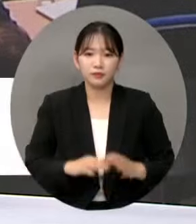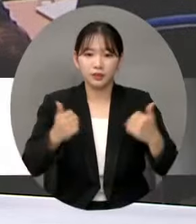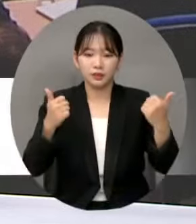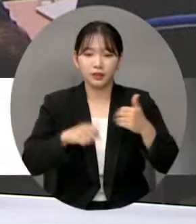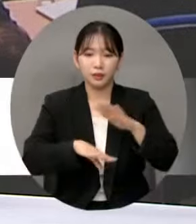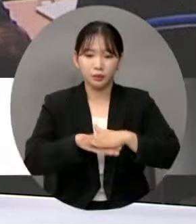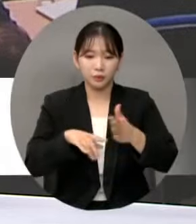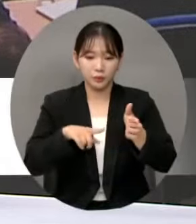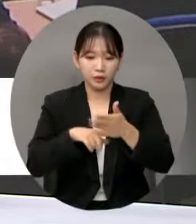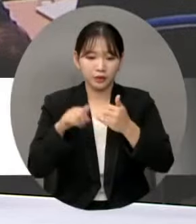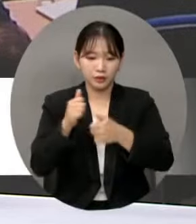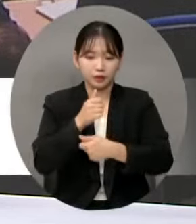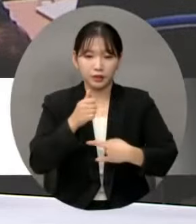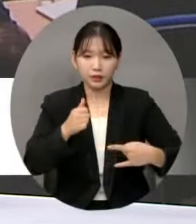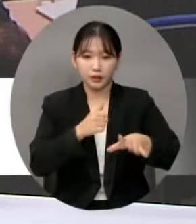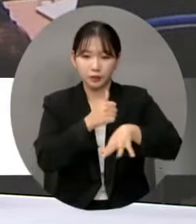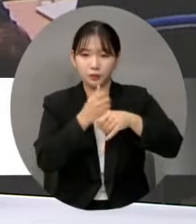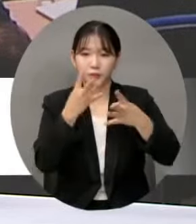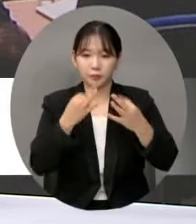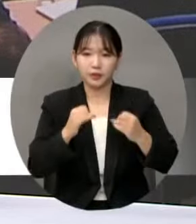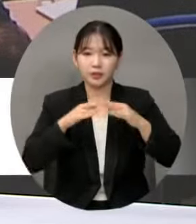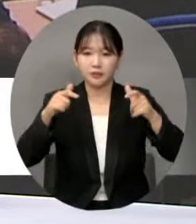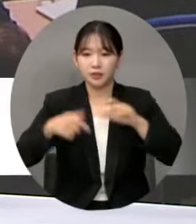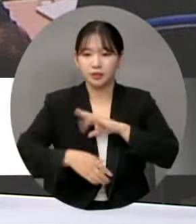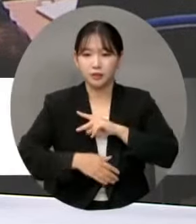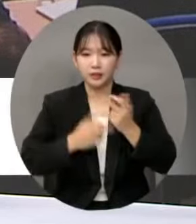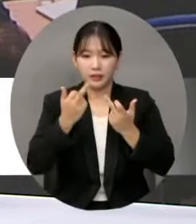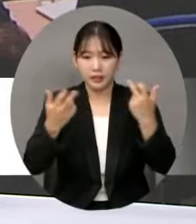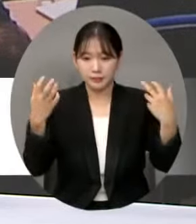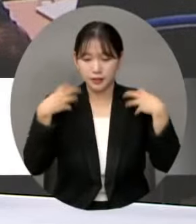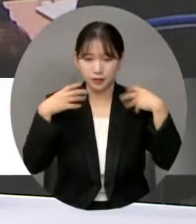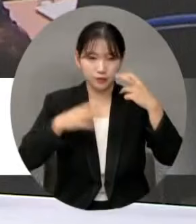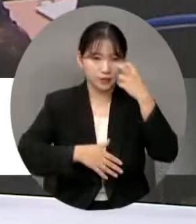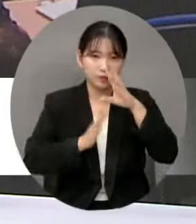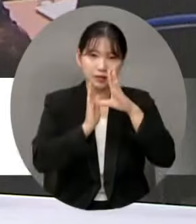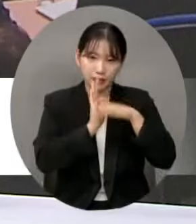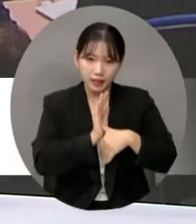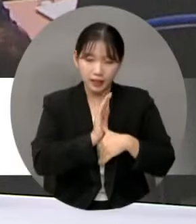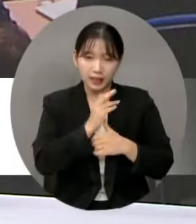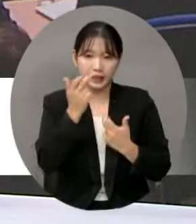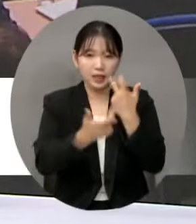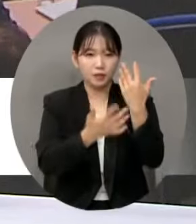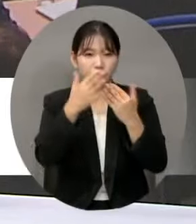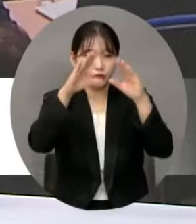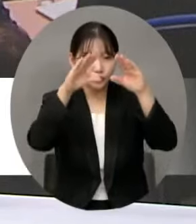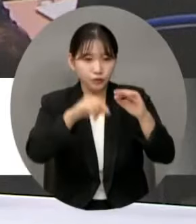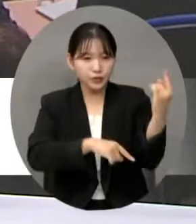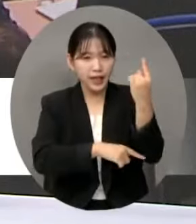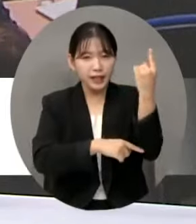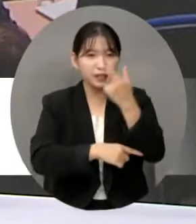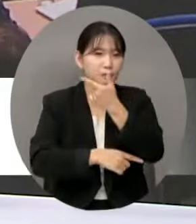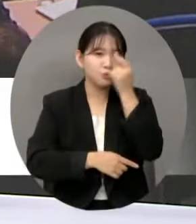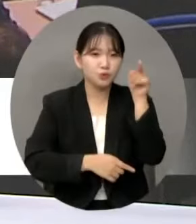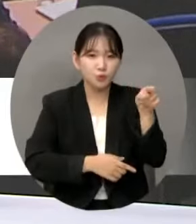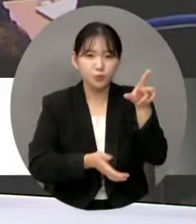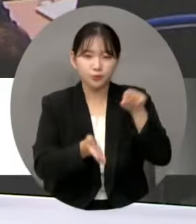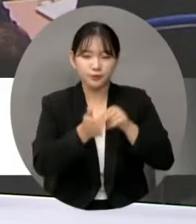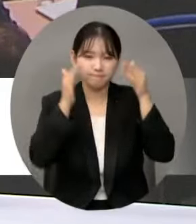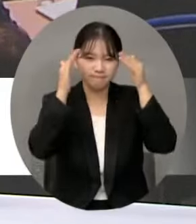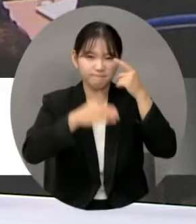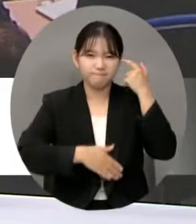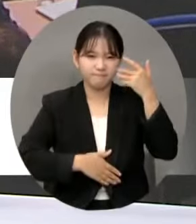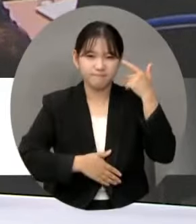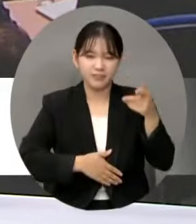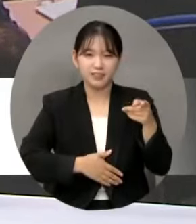국회 농해수위 소속이 많은 전남적 의원들이 산림청 국정감사에서 산불 진화 헬기 부족 문제를 집중